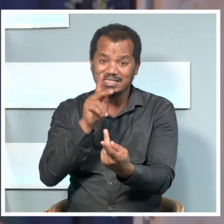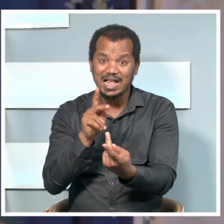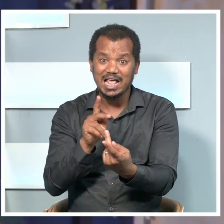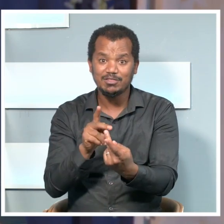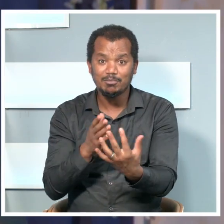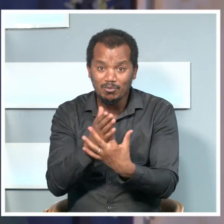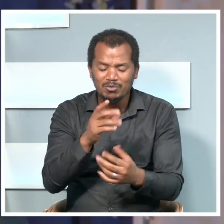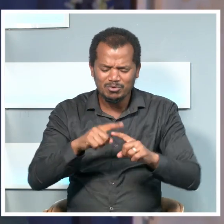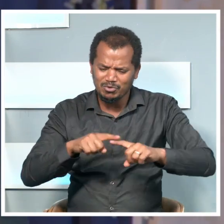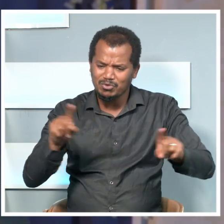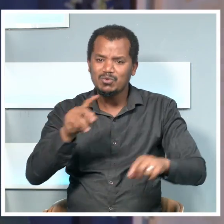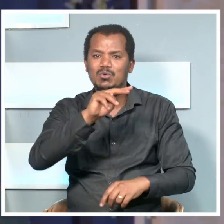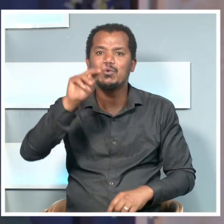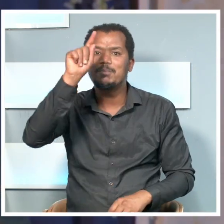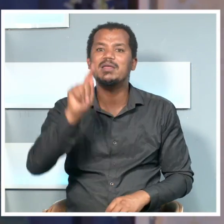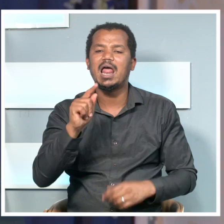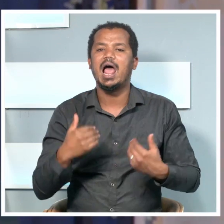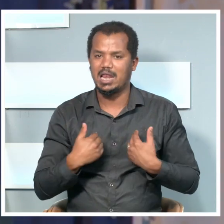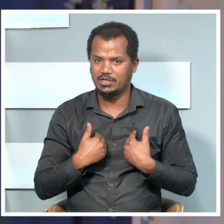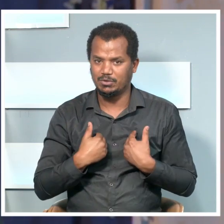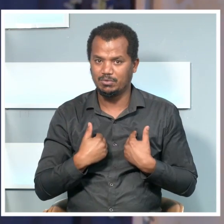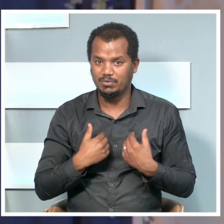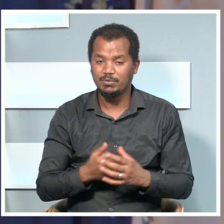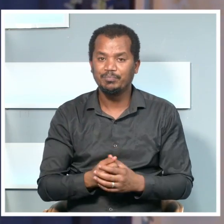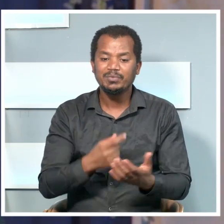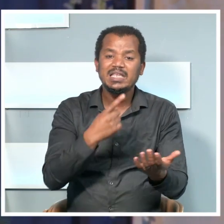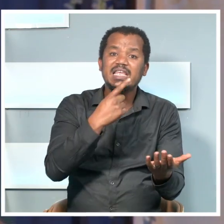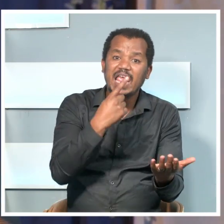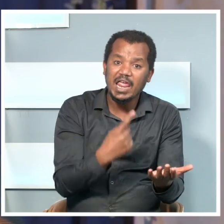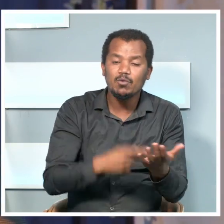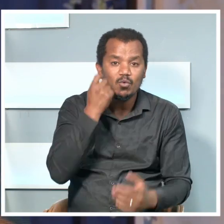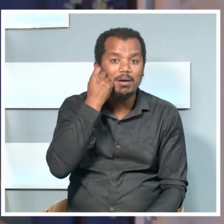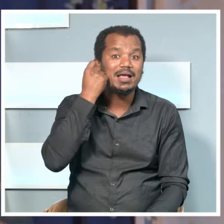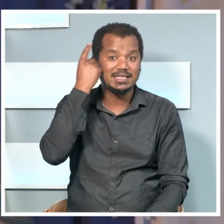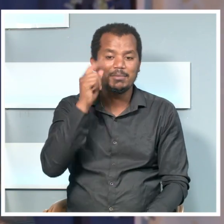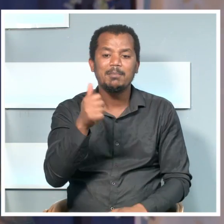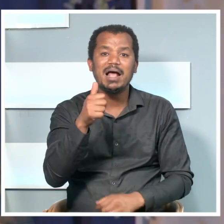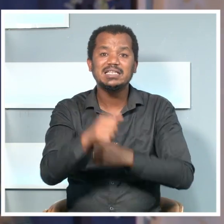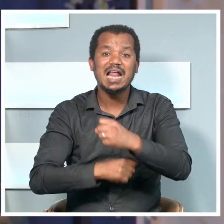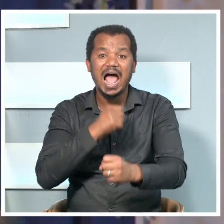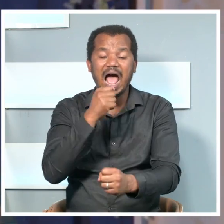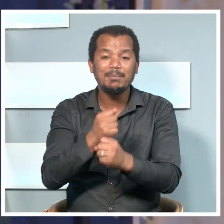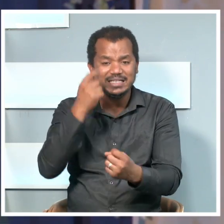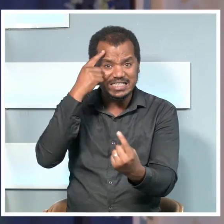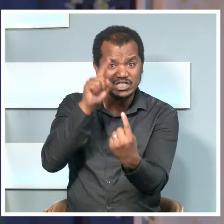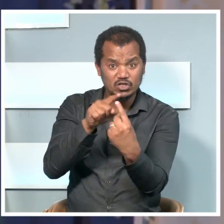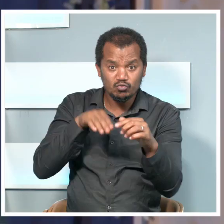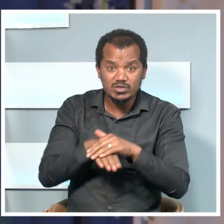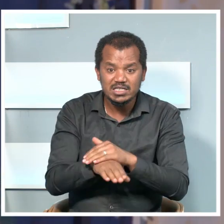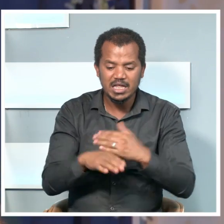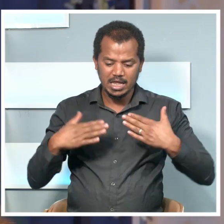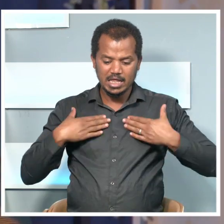ረገድ ልዩ ሚና አላቸው። ይህንኑ በመገንዘብ በ10 አመቱ ስትራቴጂክ እቅድ ውስጥ